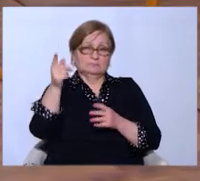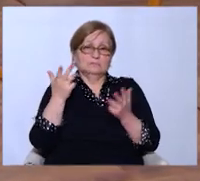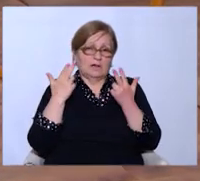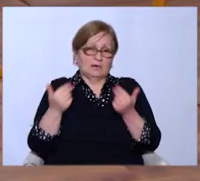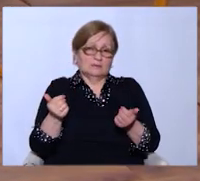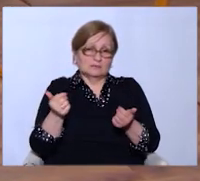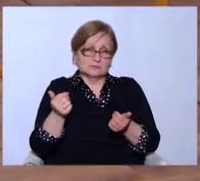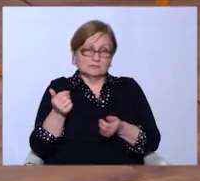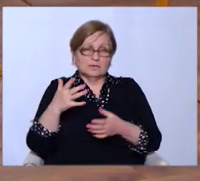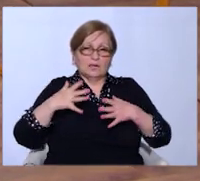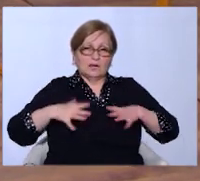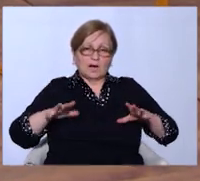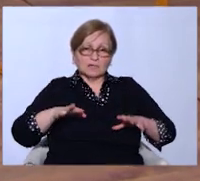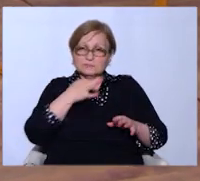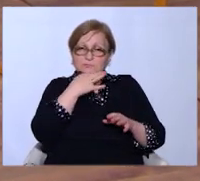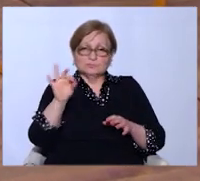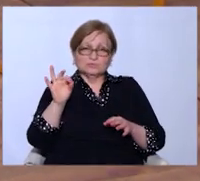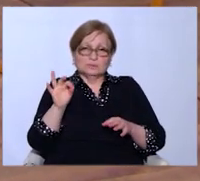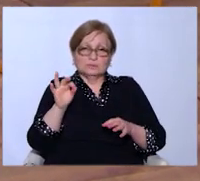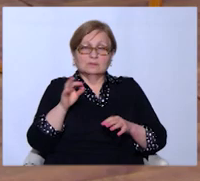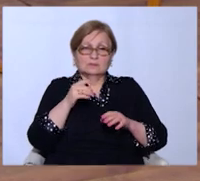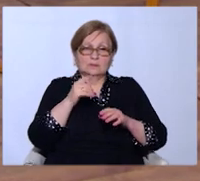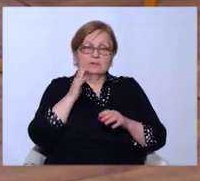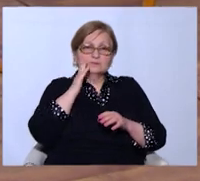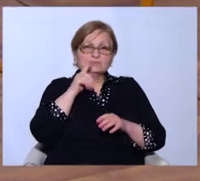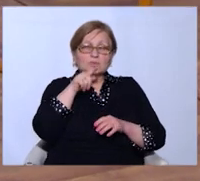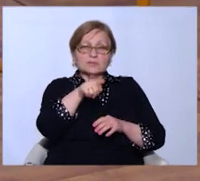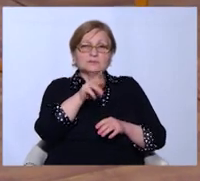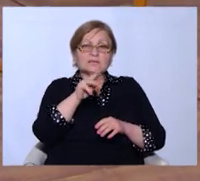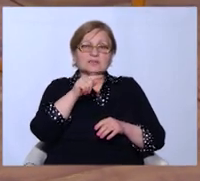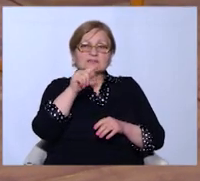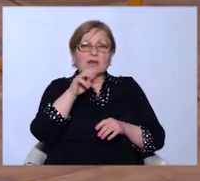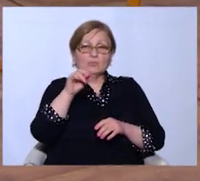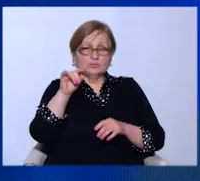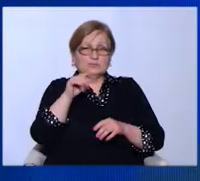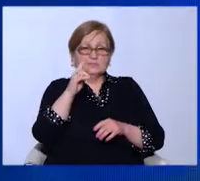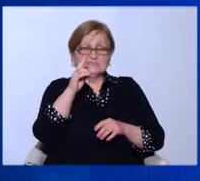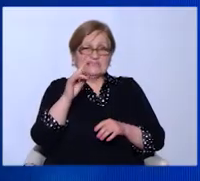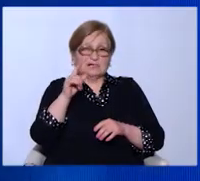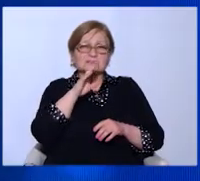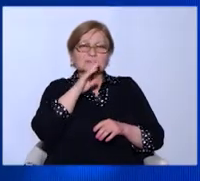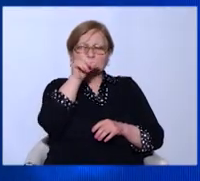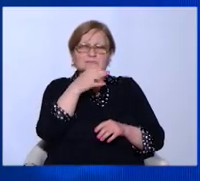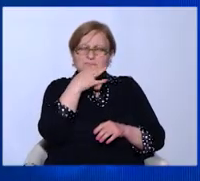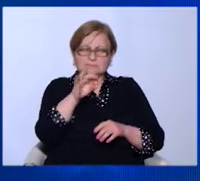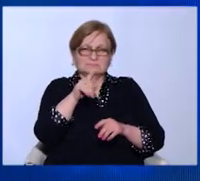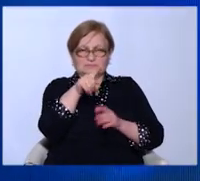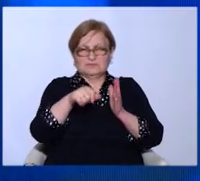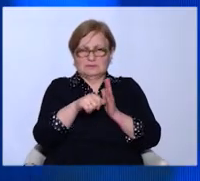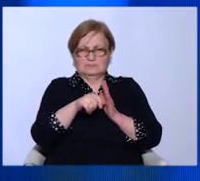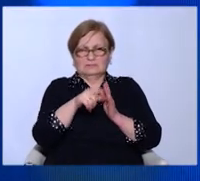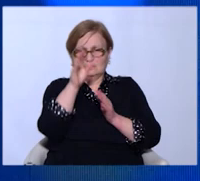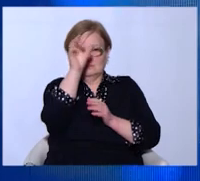რუსებმა აღიარეს ქართული მშვენება. სწორედ თამუნია წერეთელის მიერ და მეშვეობით.